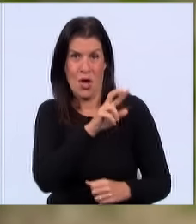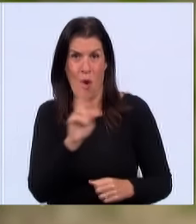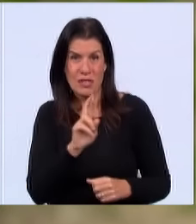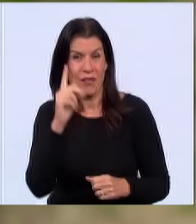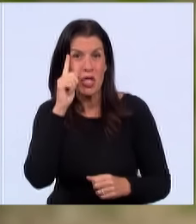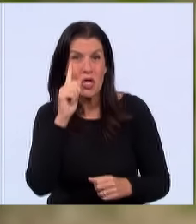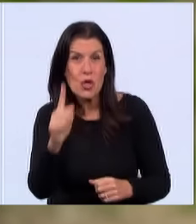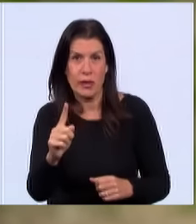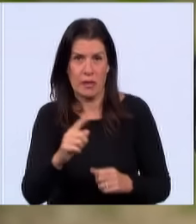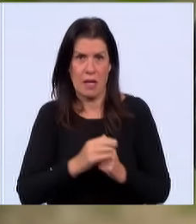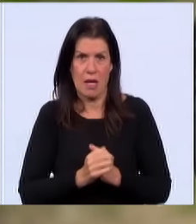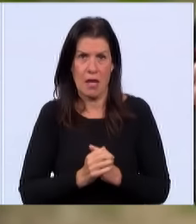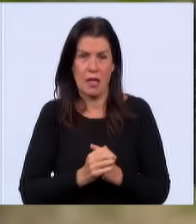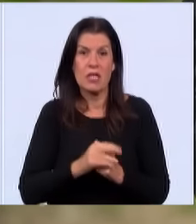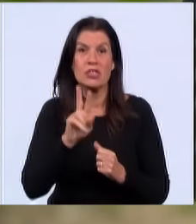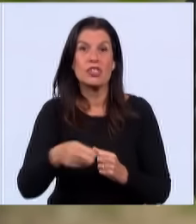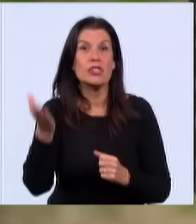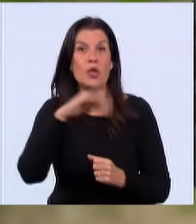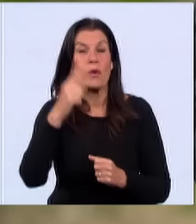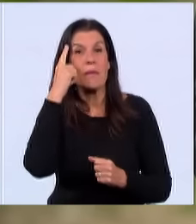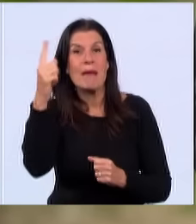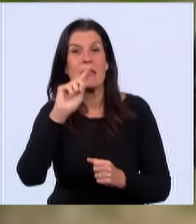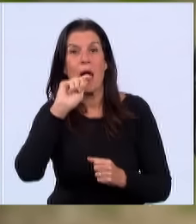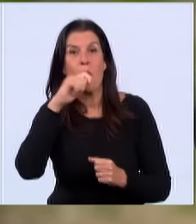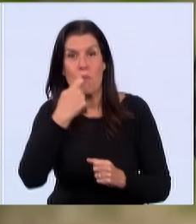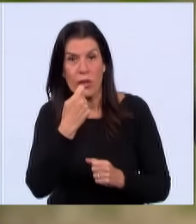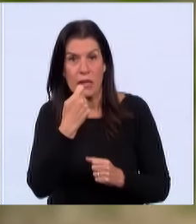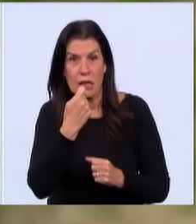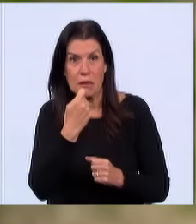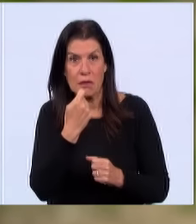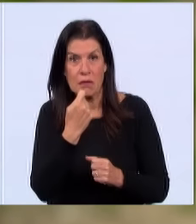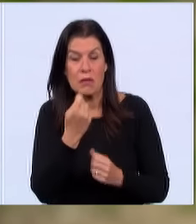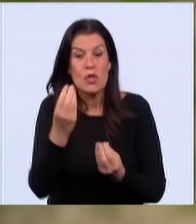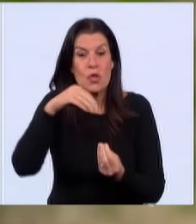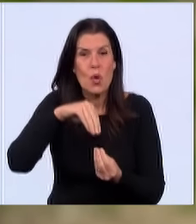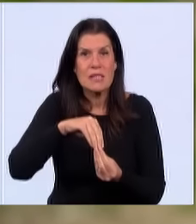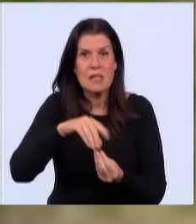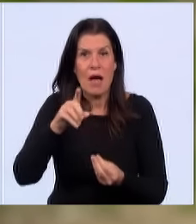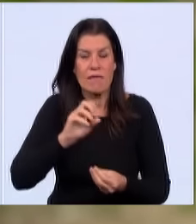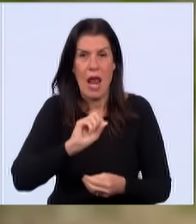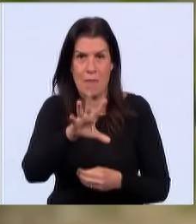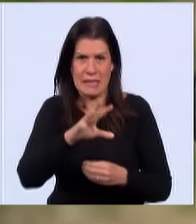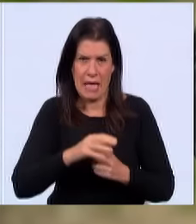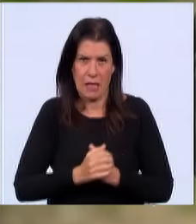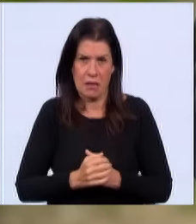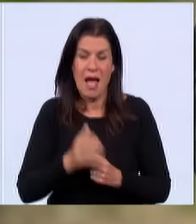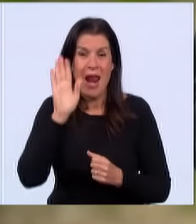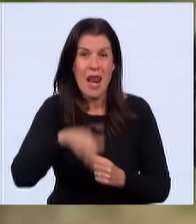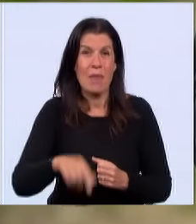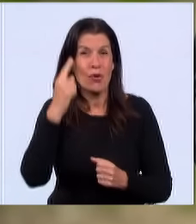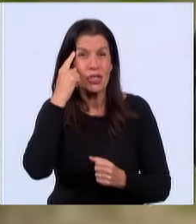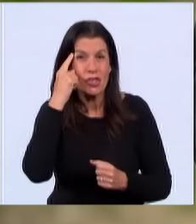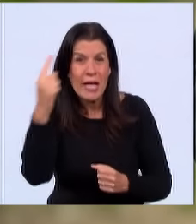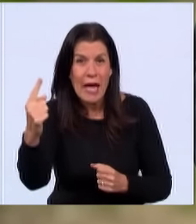התווספו למצגת רק חודש וחצי לפני כן. למרות כל המידע המוקדם הזה, למרות כל מה שקורה